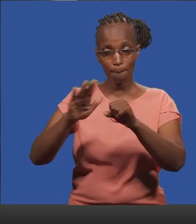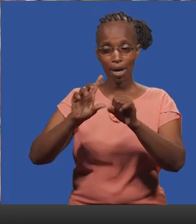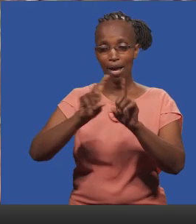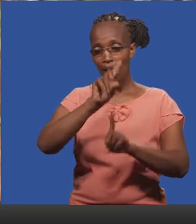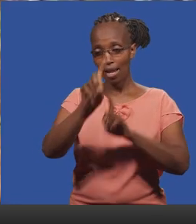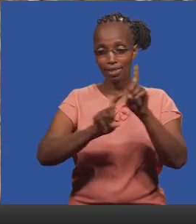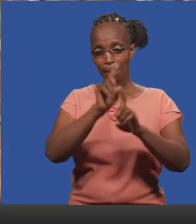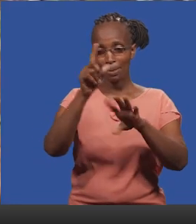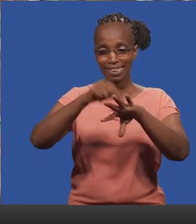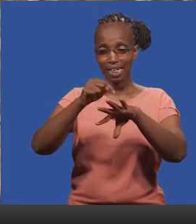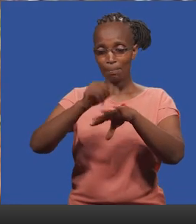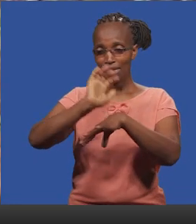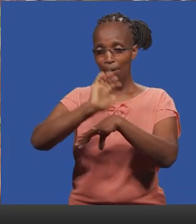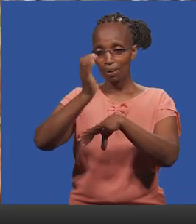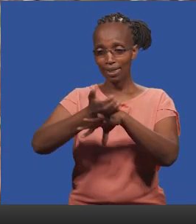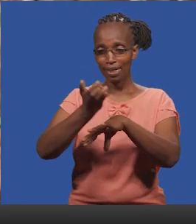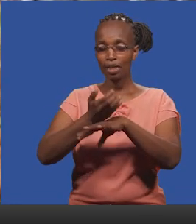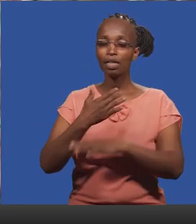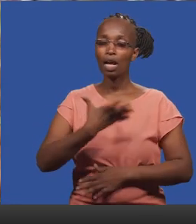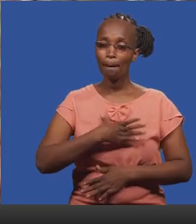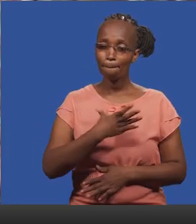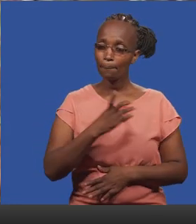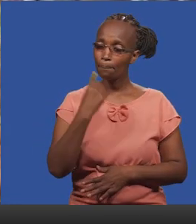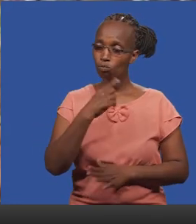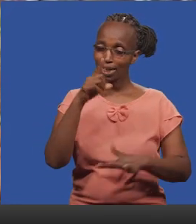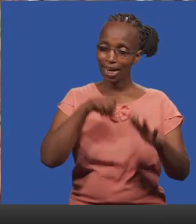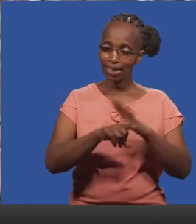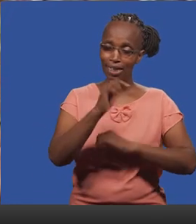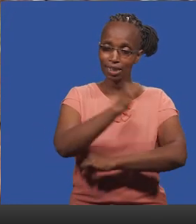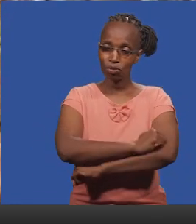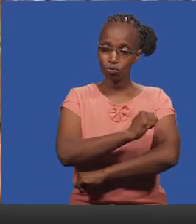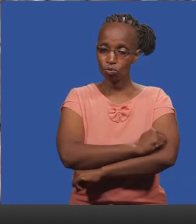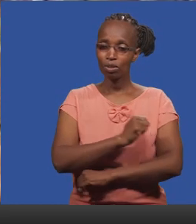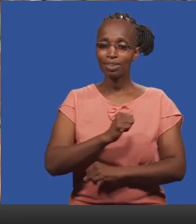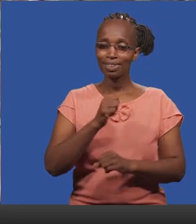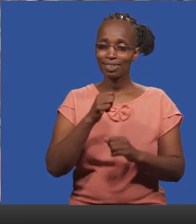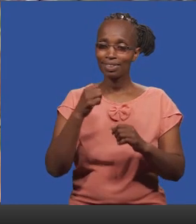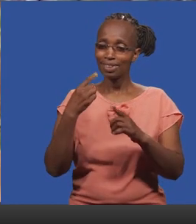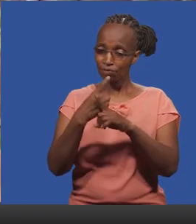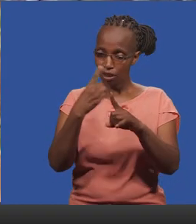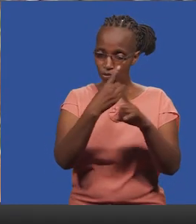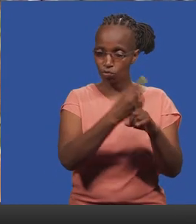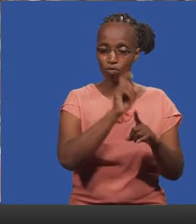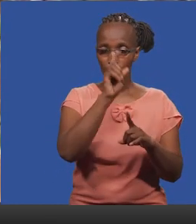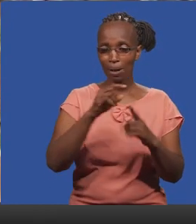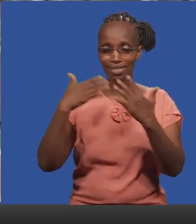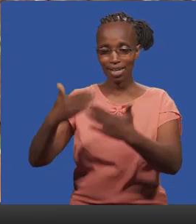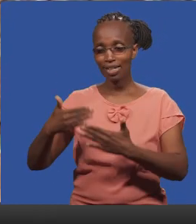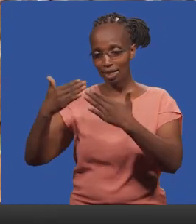hiyo. Wanatembea, wanaingia kwa mashule kwa shughuli mbalimbali, wapatie candidates